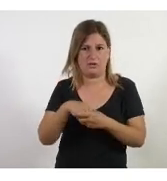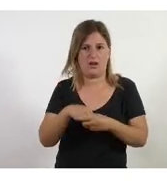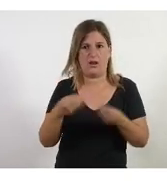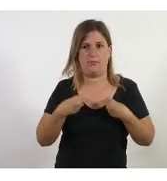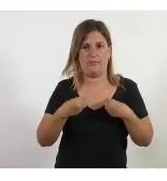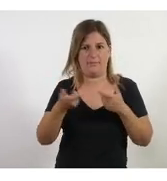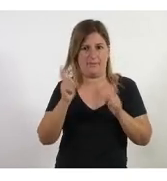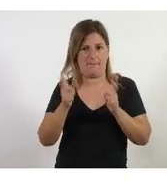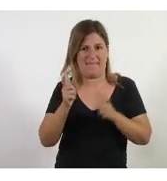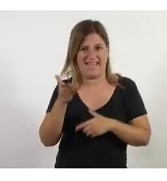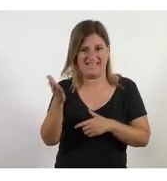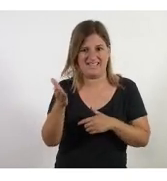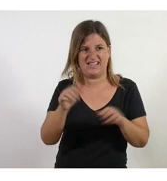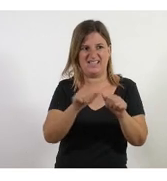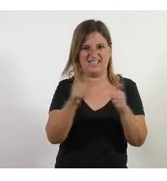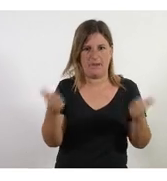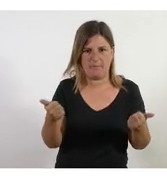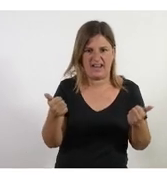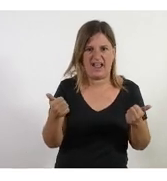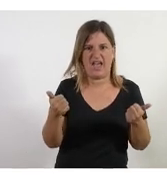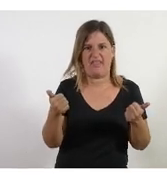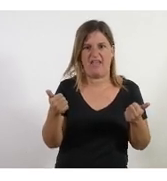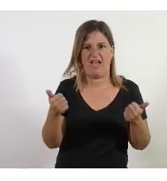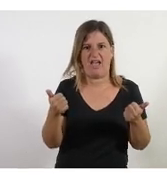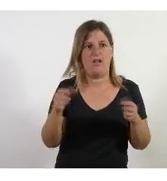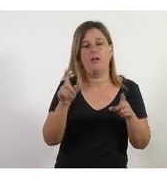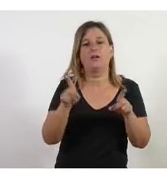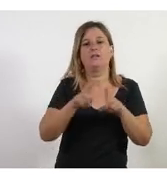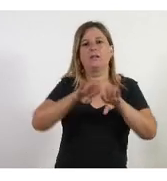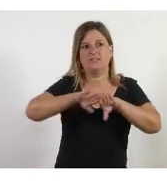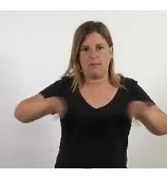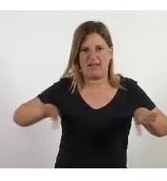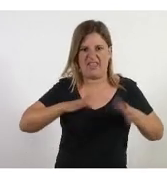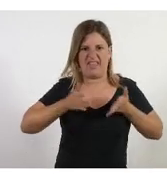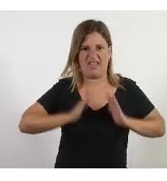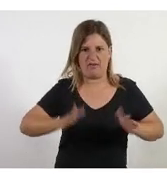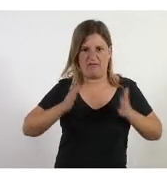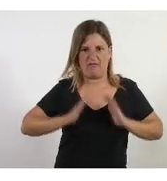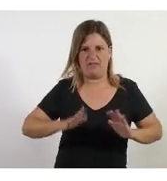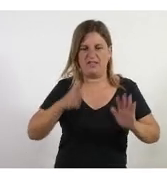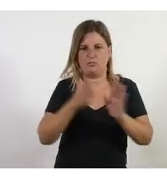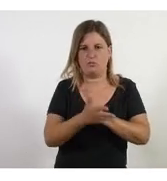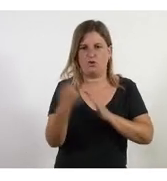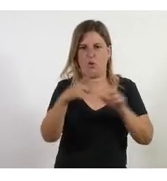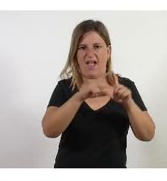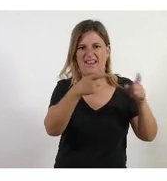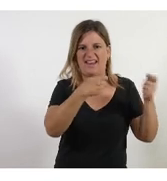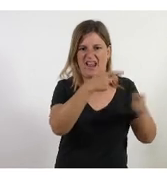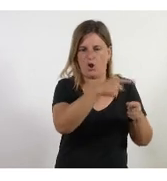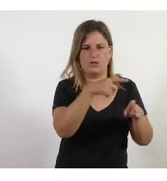Mèxic, separada dels seus quatre fills des de feia uns anys perquè havien aixecat un negoci allà, va tenir una